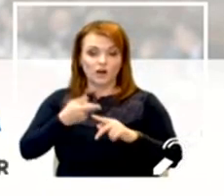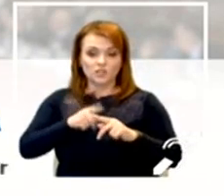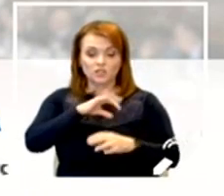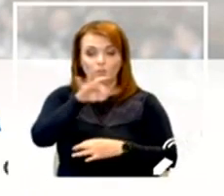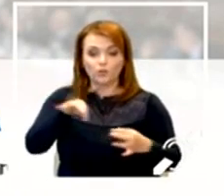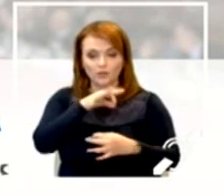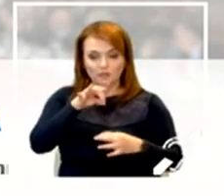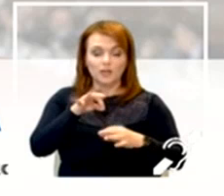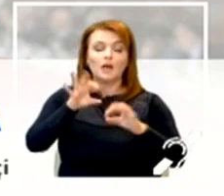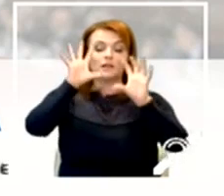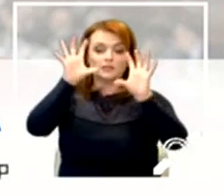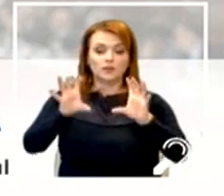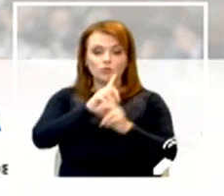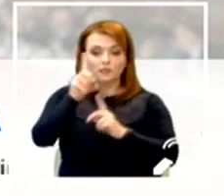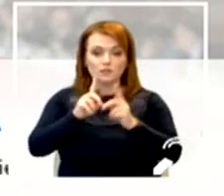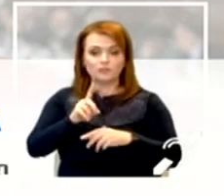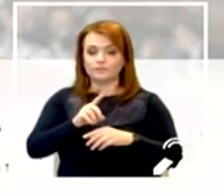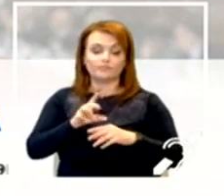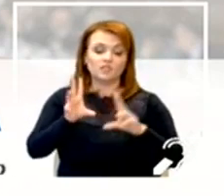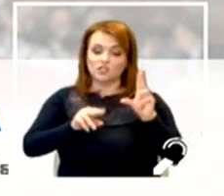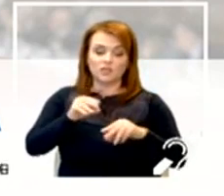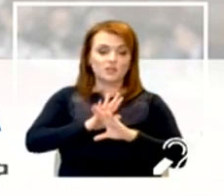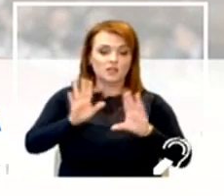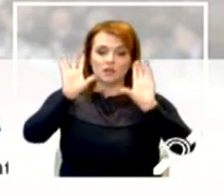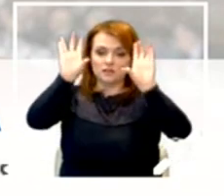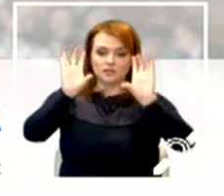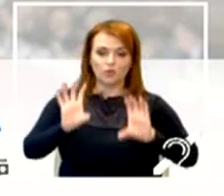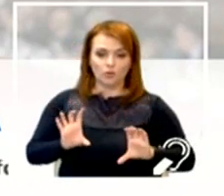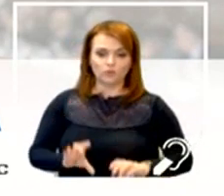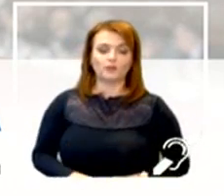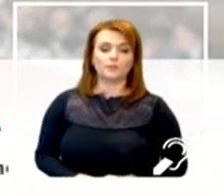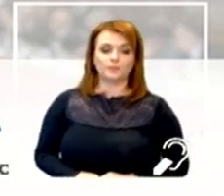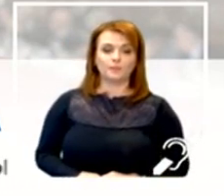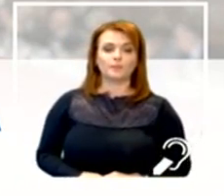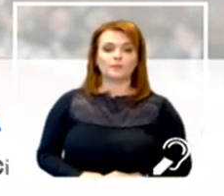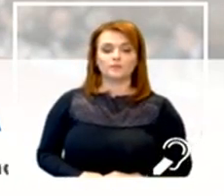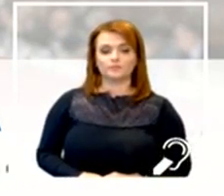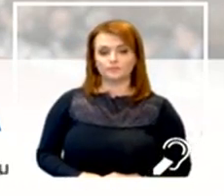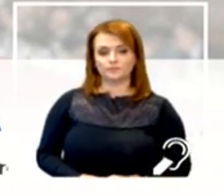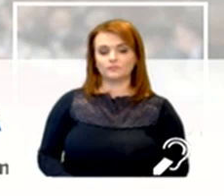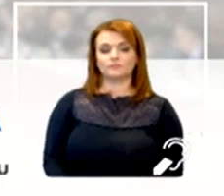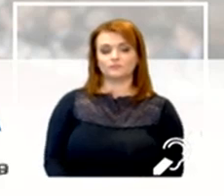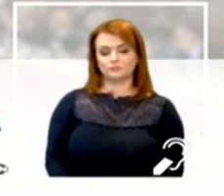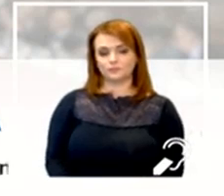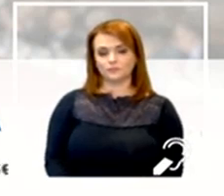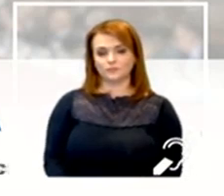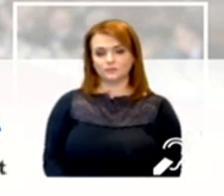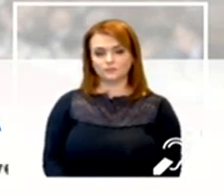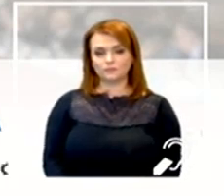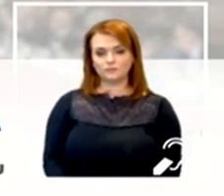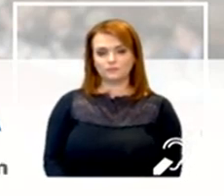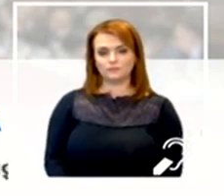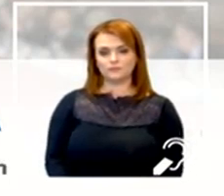drepturilor politice individuale trebuie să se limiteze la acele persoane care au participat activ la acțiunile care au condus la declararea